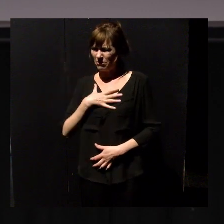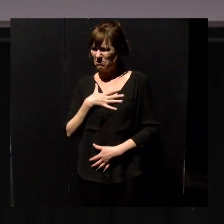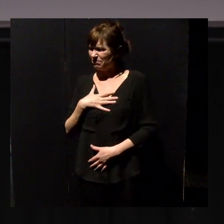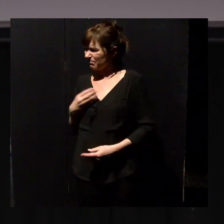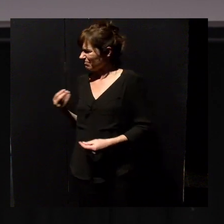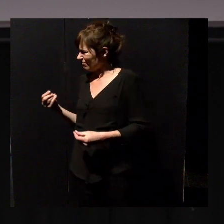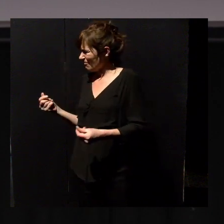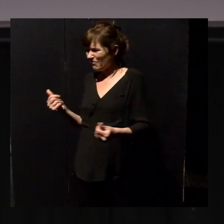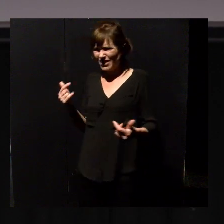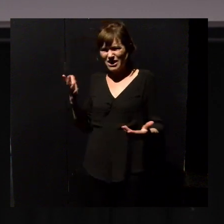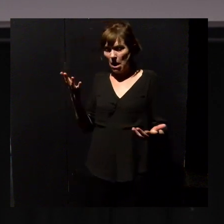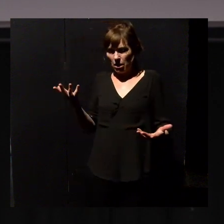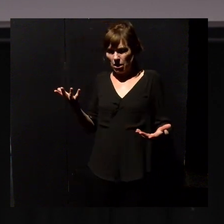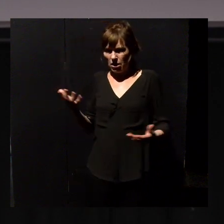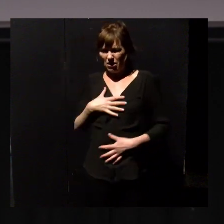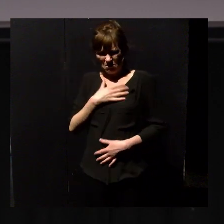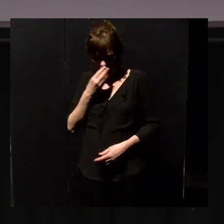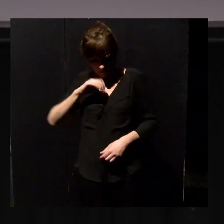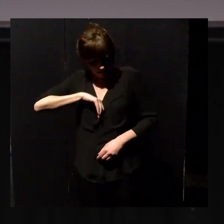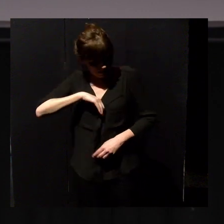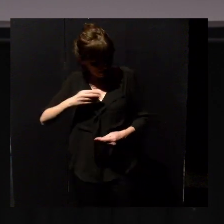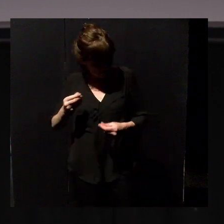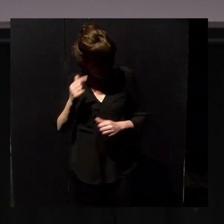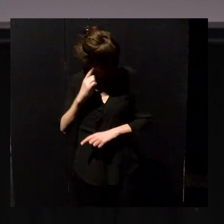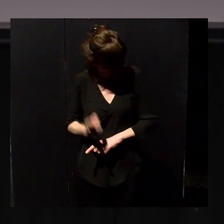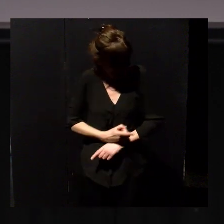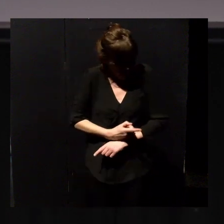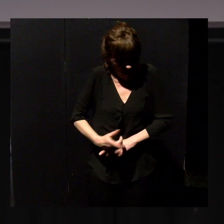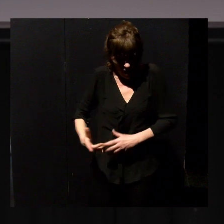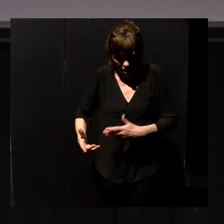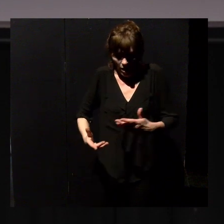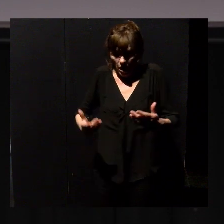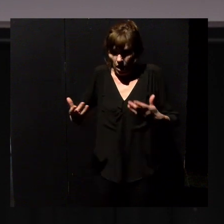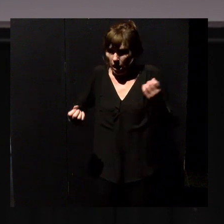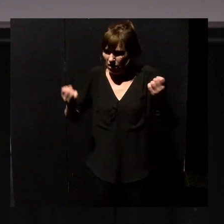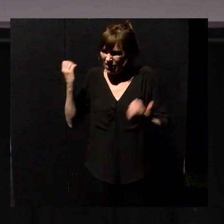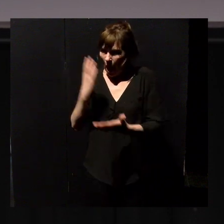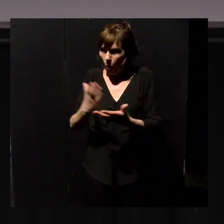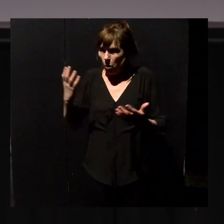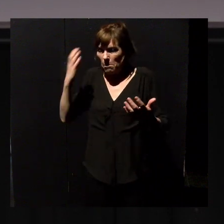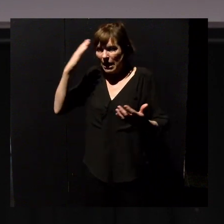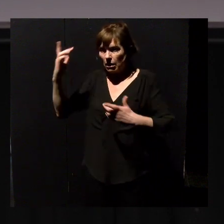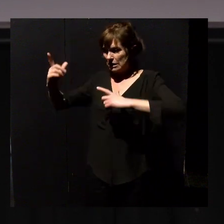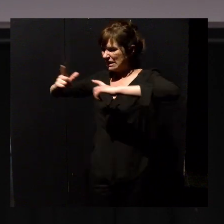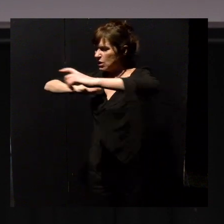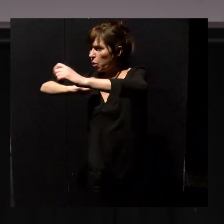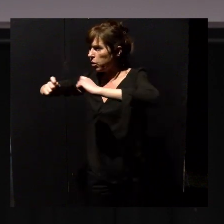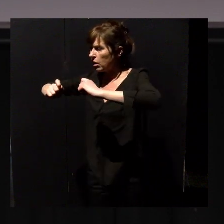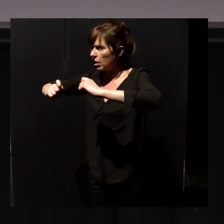puis, les mots n'arrivent plus. Il me dit, si je suis dans une conversation, je ne vais pas arriver à trouver les